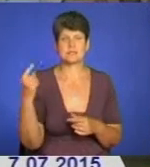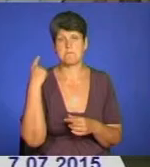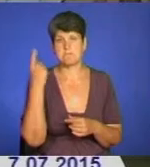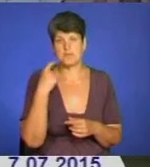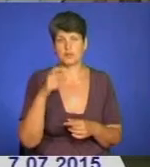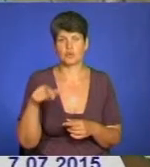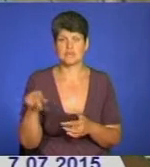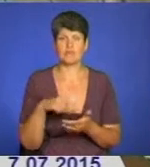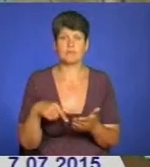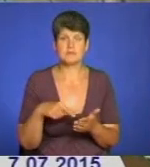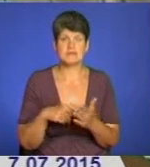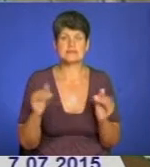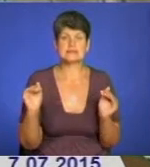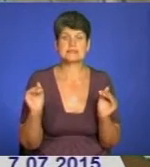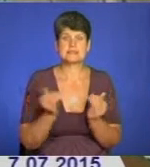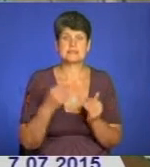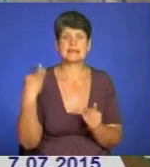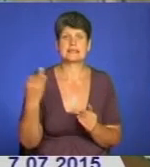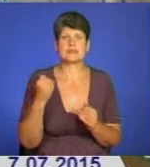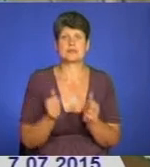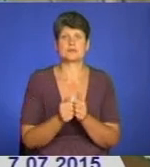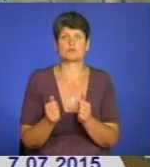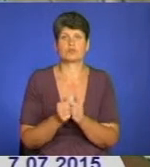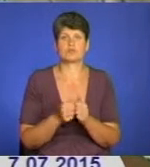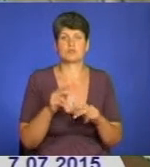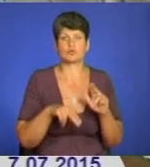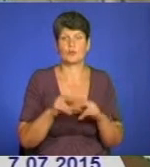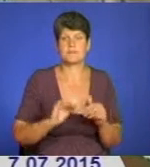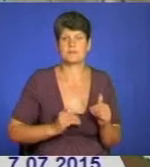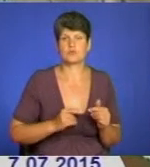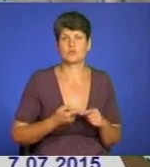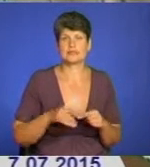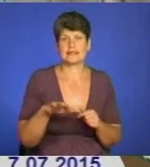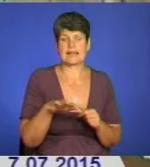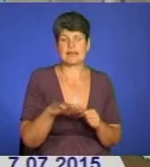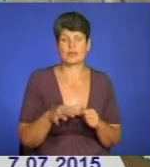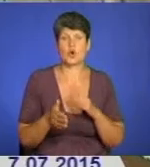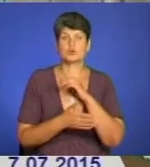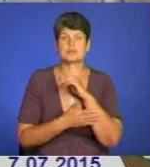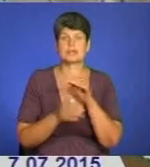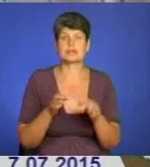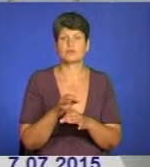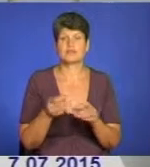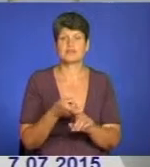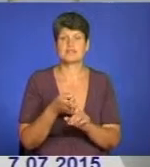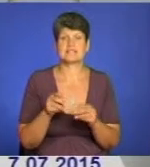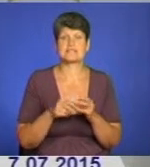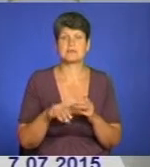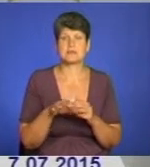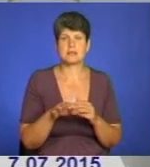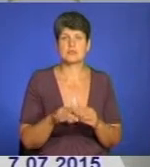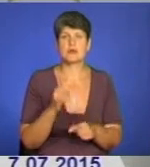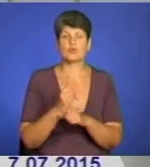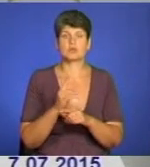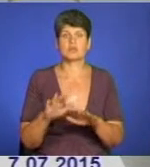громадській організації, знизиться й інтерес з боку забудовників та підприємців до таких ділянок. Останній проект стосується землі. Заборона передачі